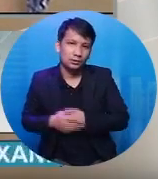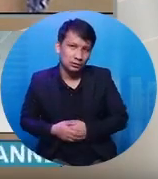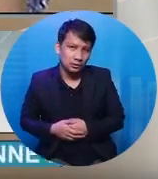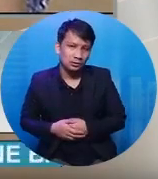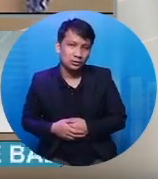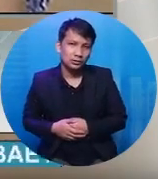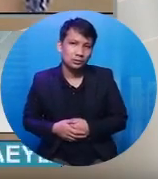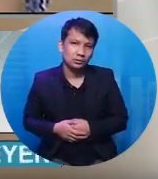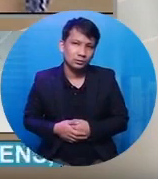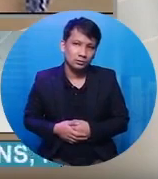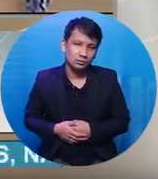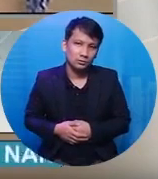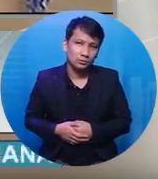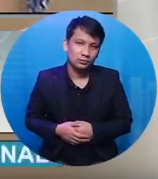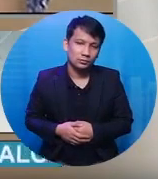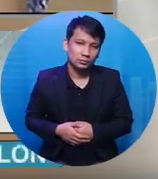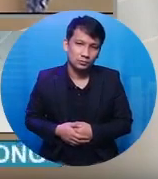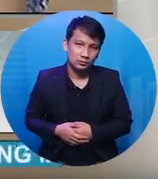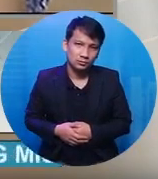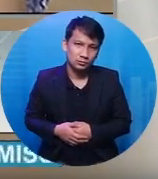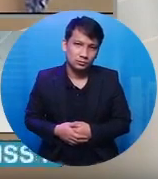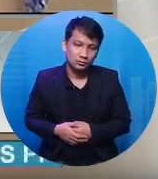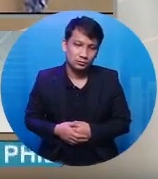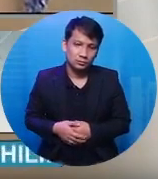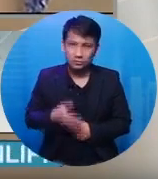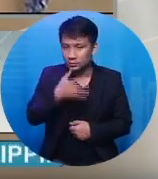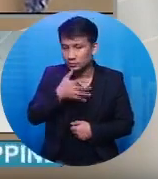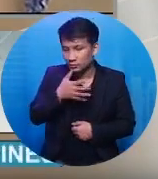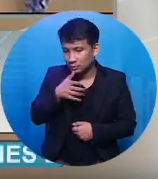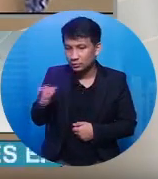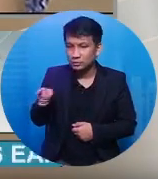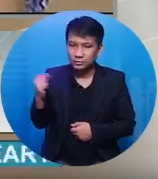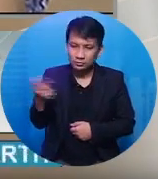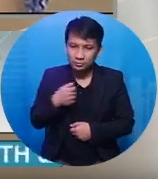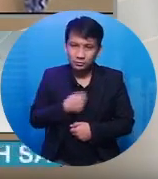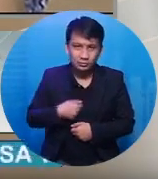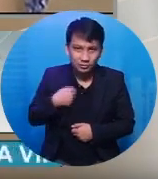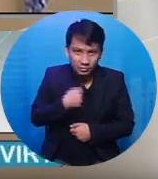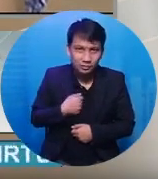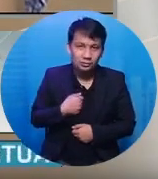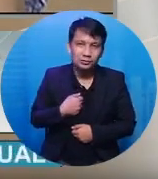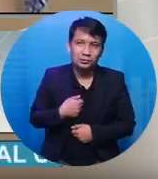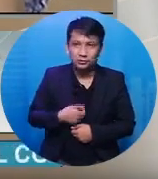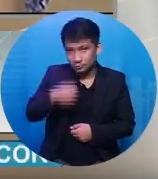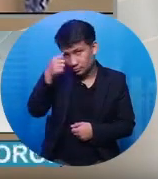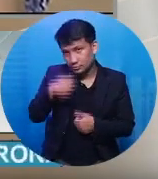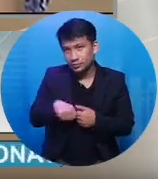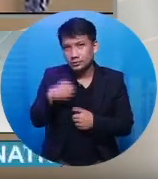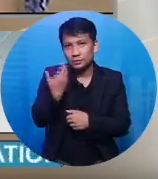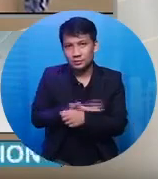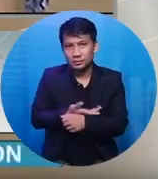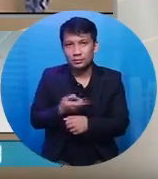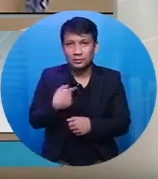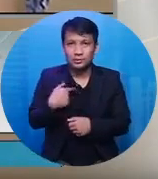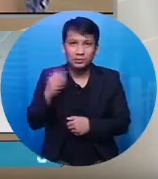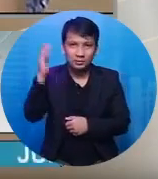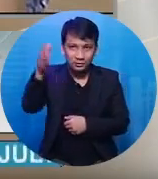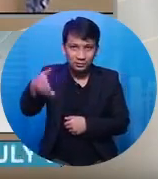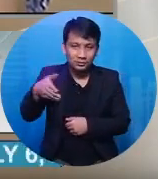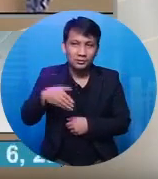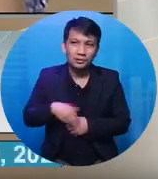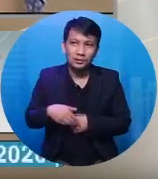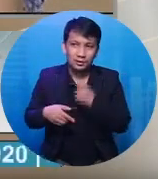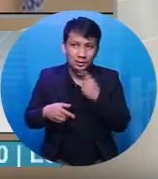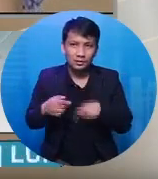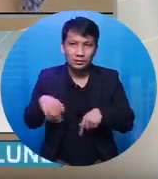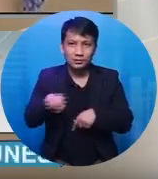Natroma yung anak ko, mga anak ko sa'yo. Mama. Patawarin niyo na ako. Alalahanin ako para sa ating kinabukasan din ito,